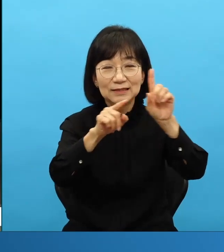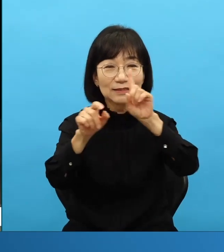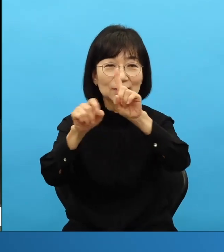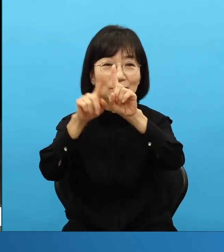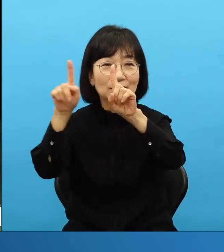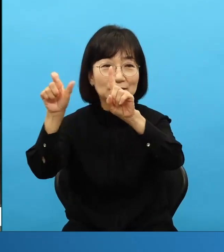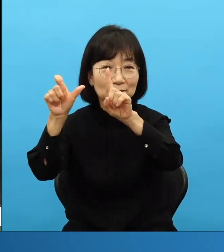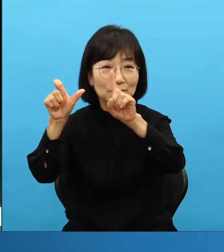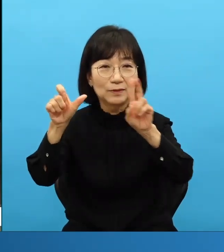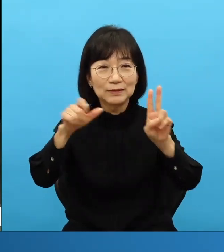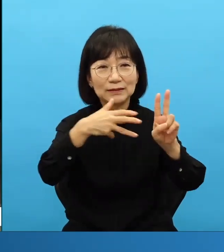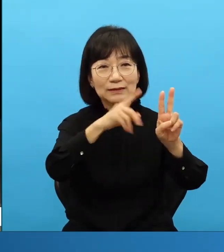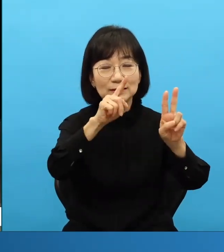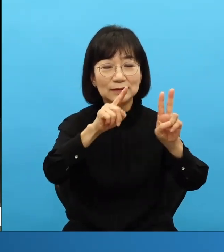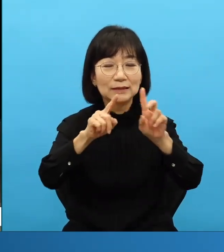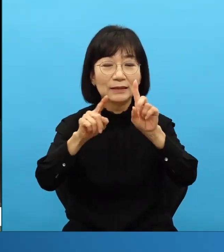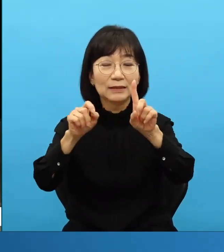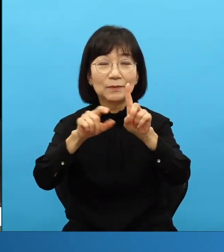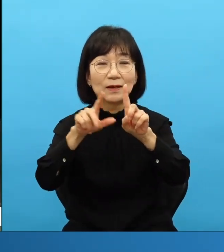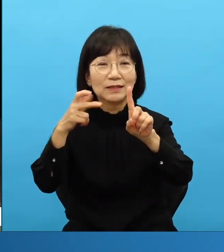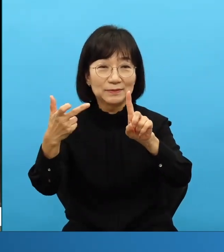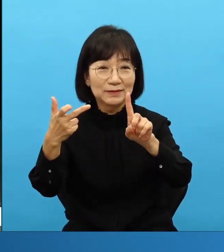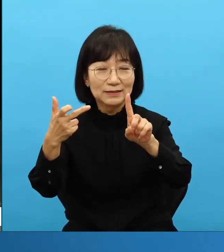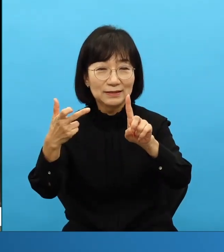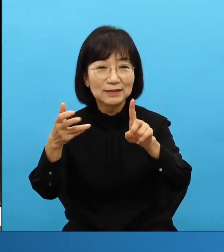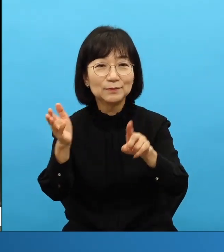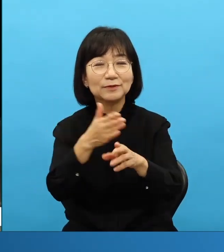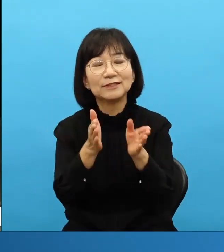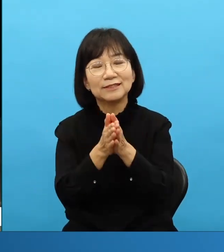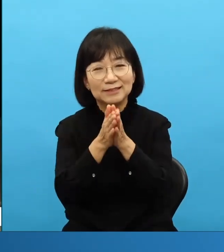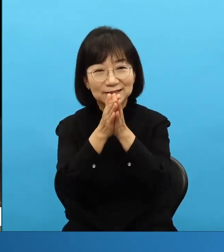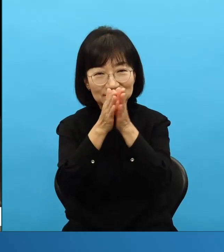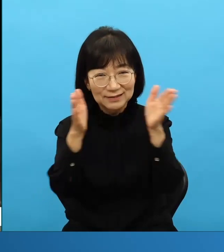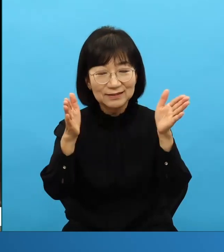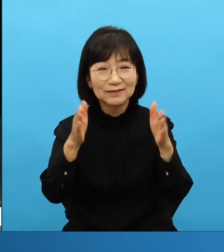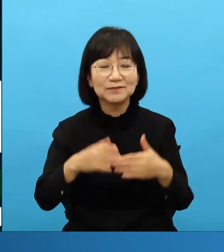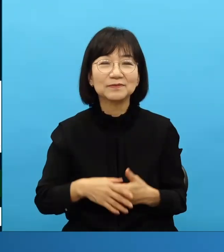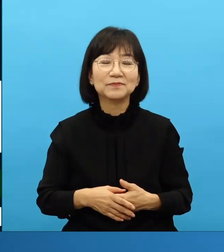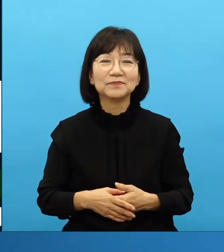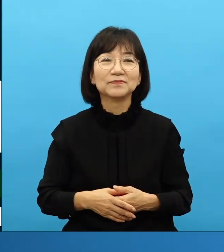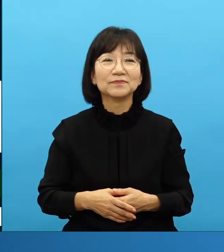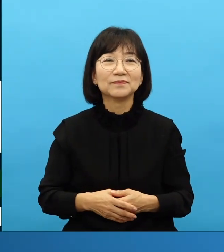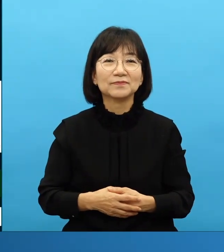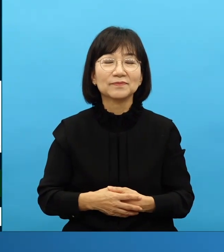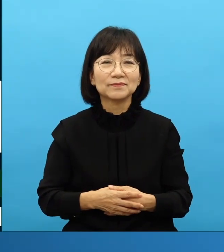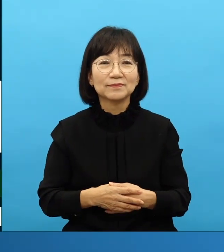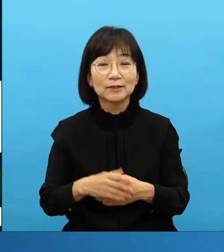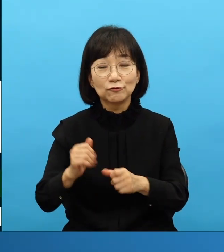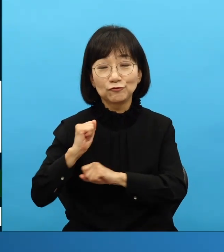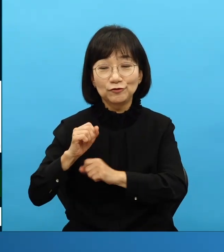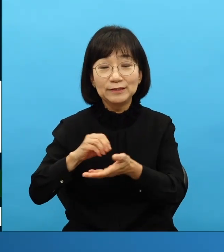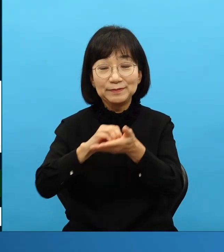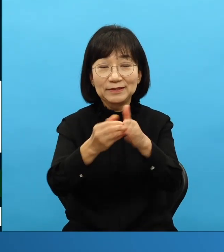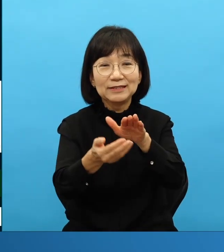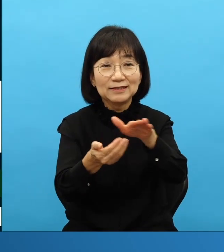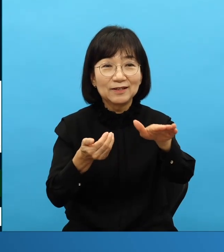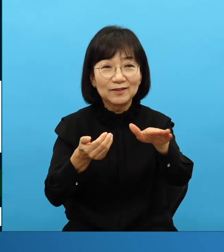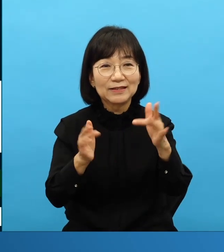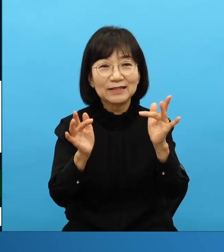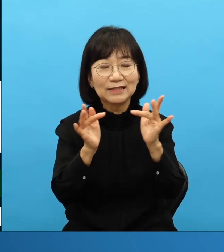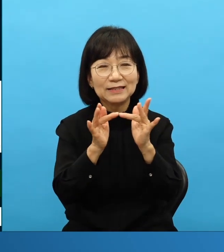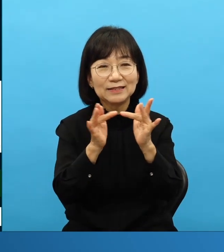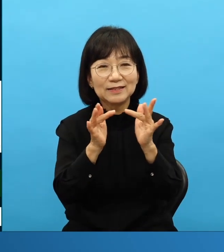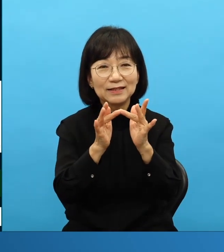17일부터 각각 3일간 진행되며 위아.kr에서 등록받습니다. 입대 전 랩넌트 온라인